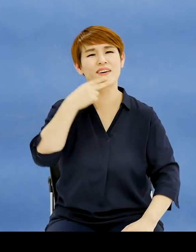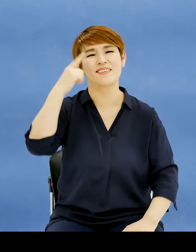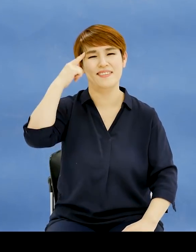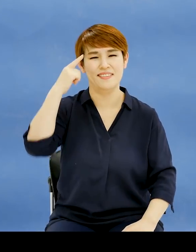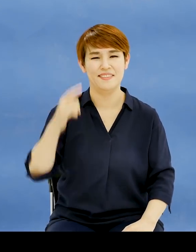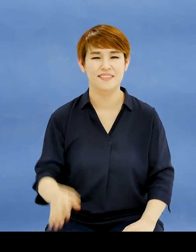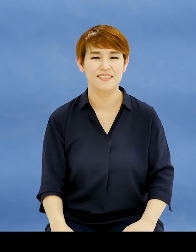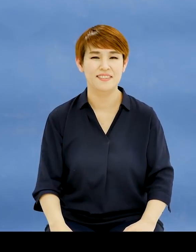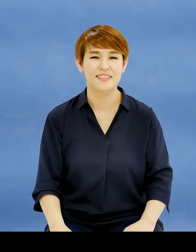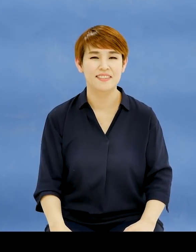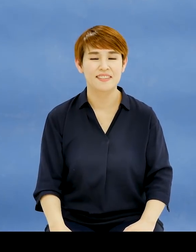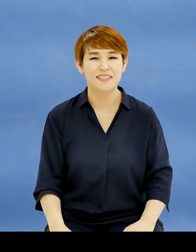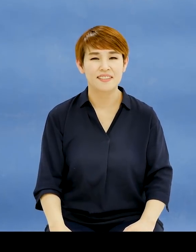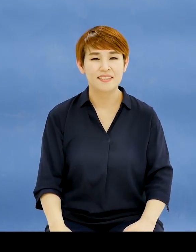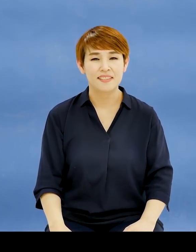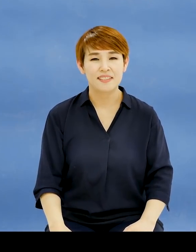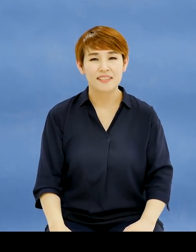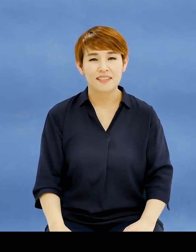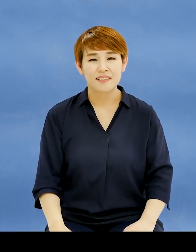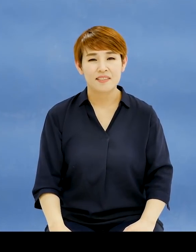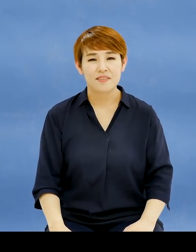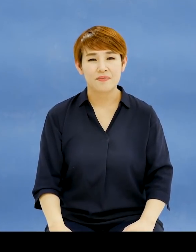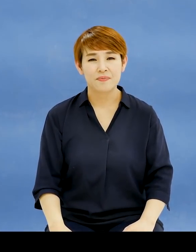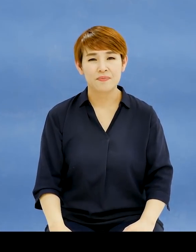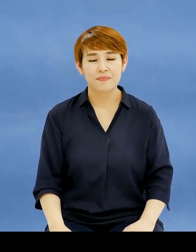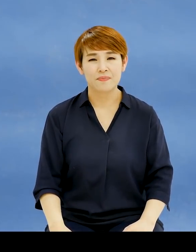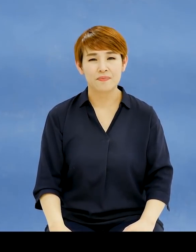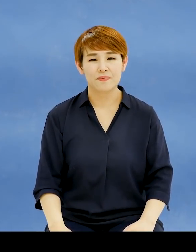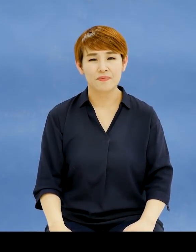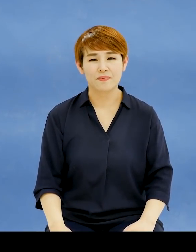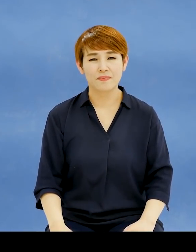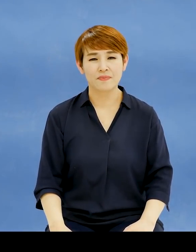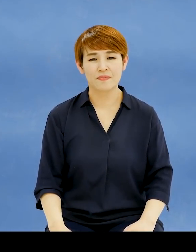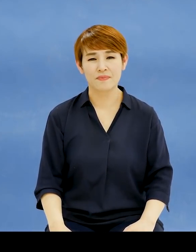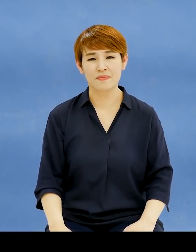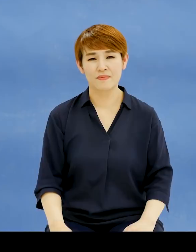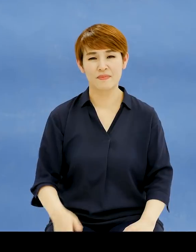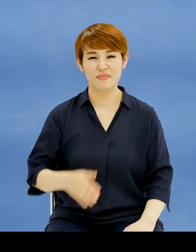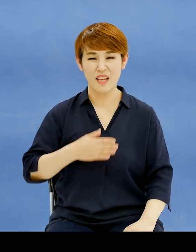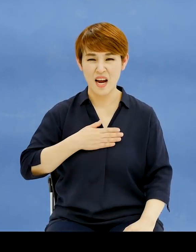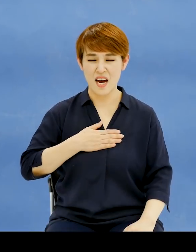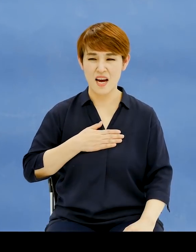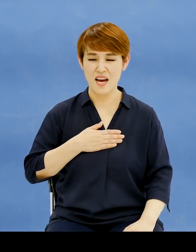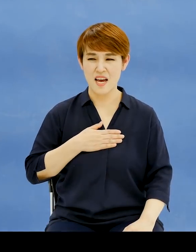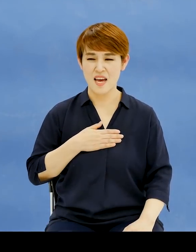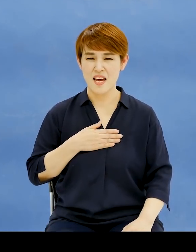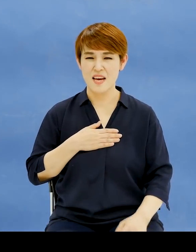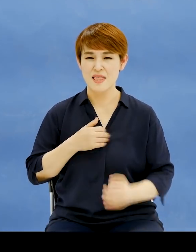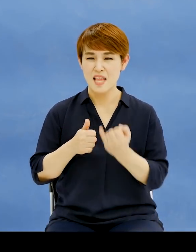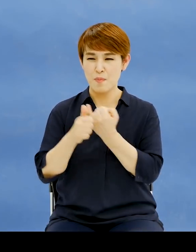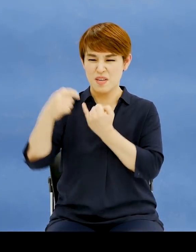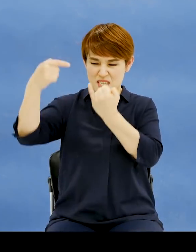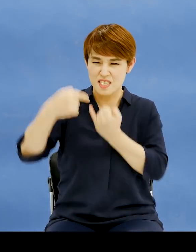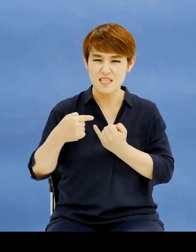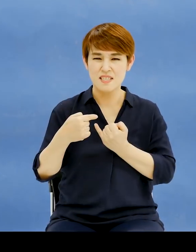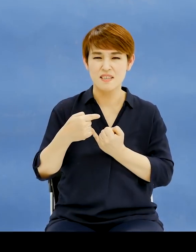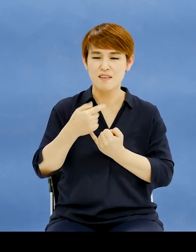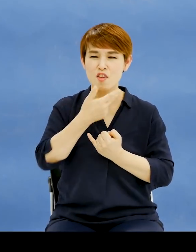같다. 이제 그 번역한 구절을 어느 방에서 어떻게 앉아서 식탁에서 얼만큼 입을